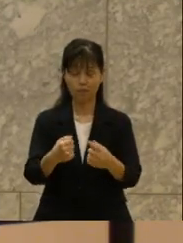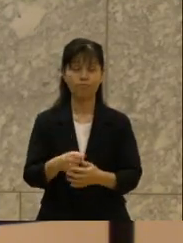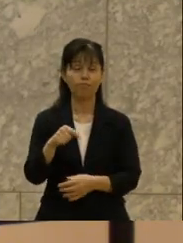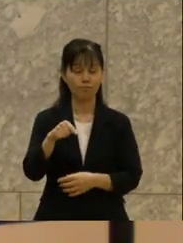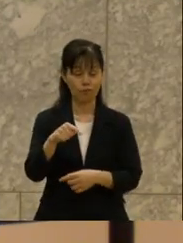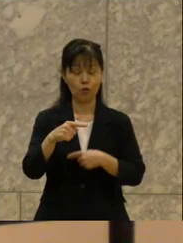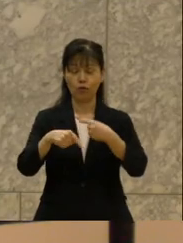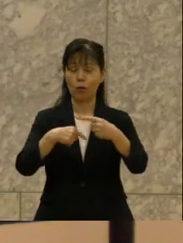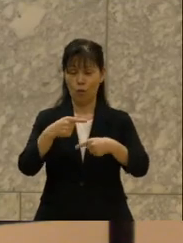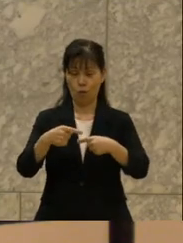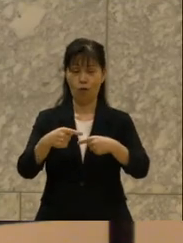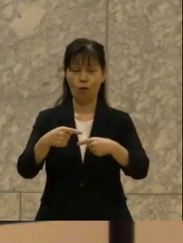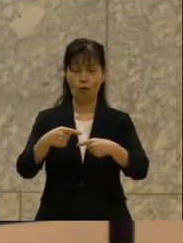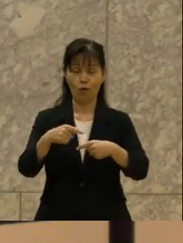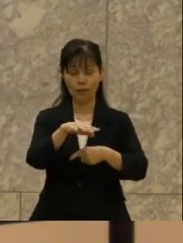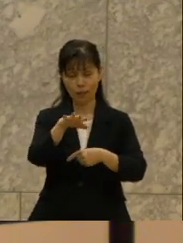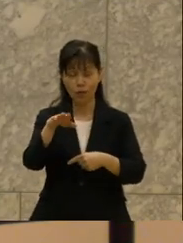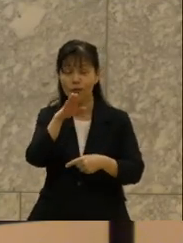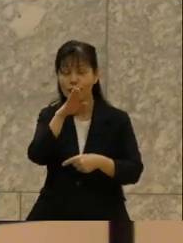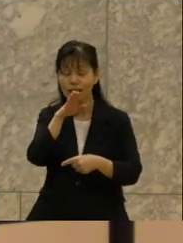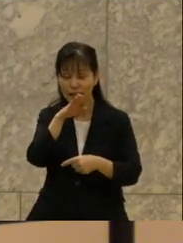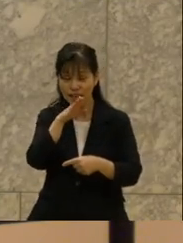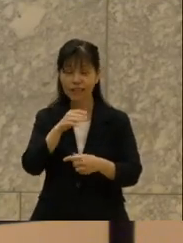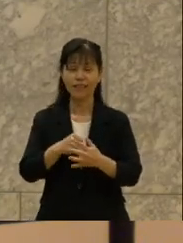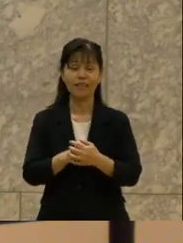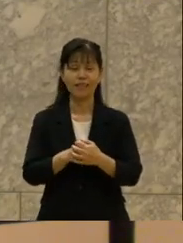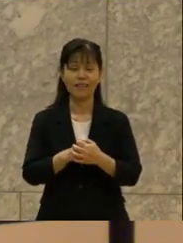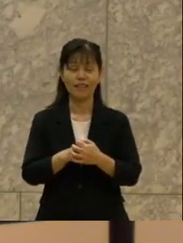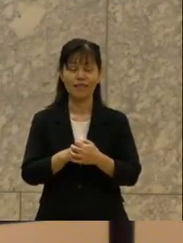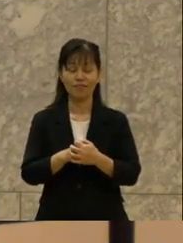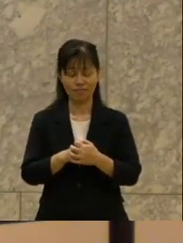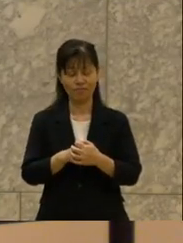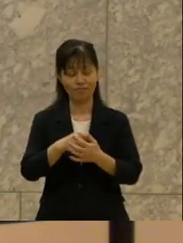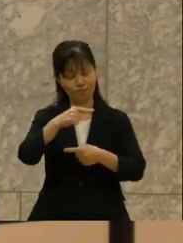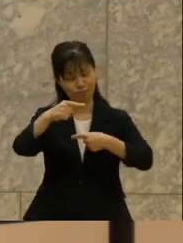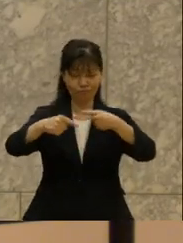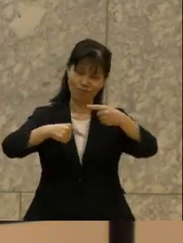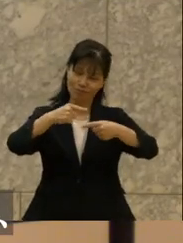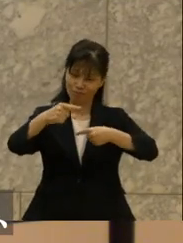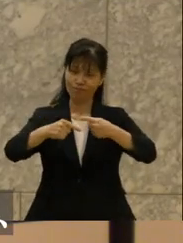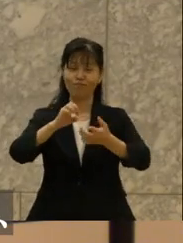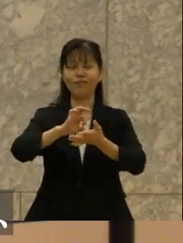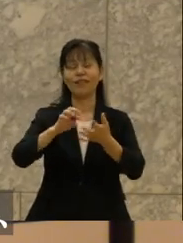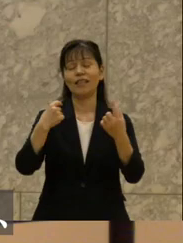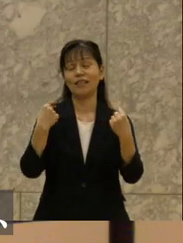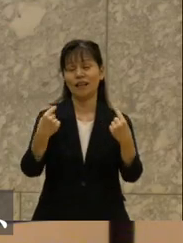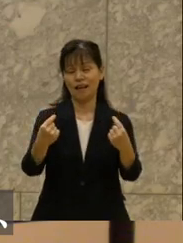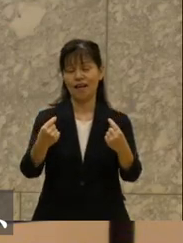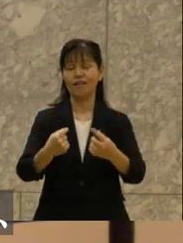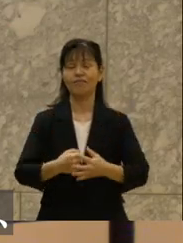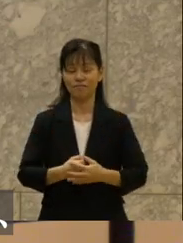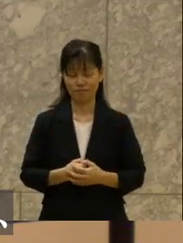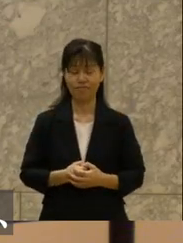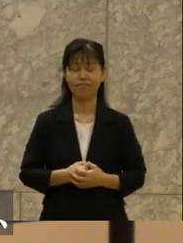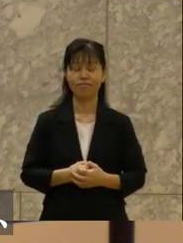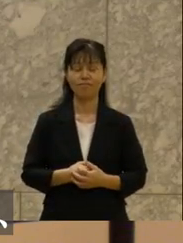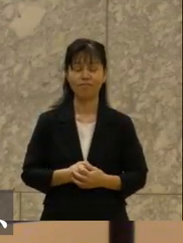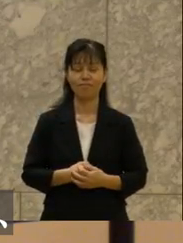で実際に使えるようになればですねそれはまさに